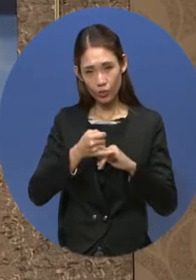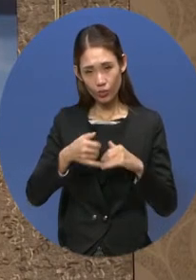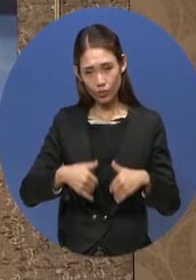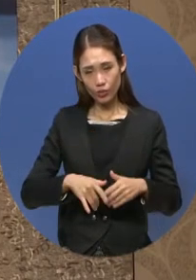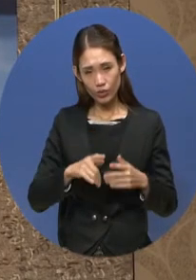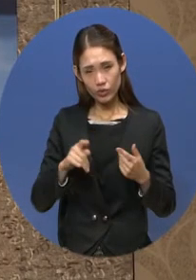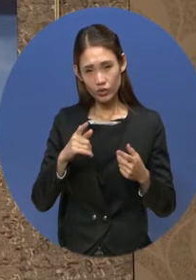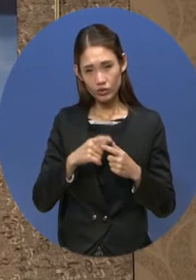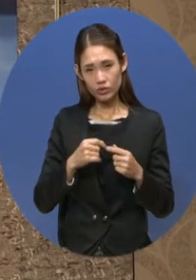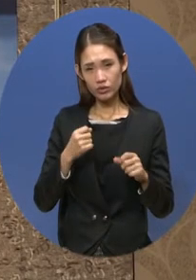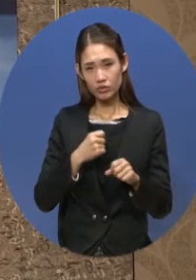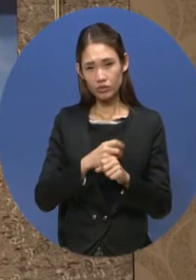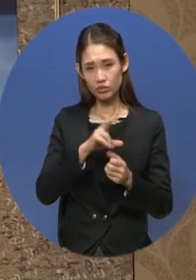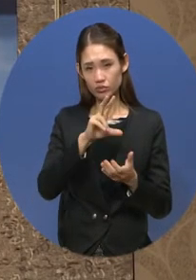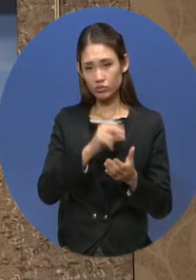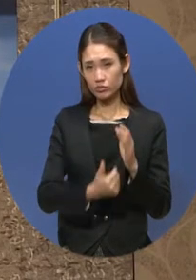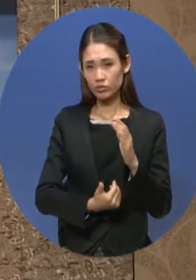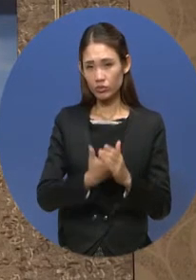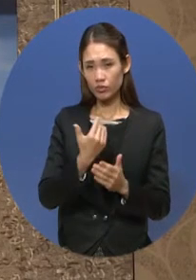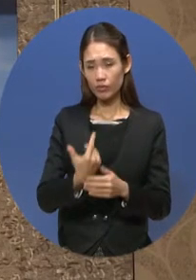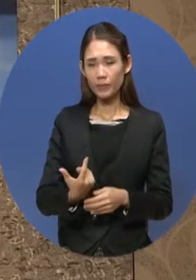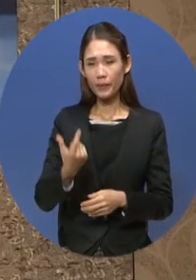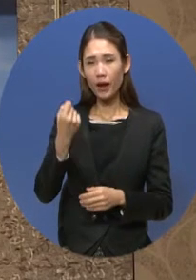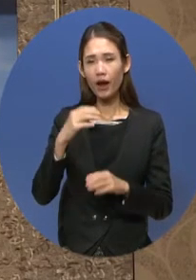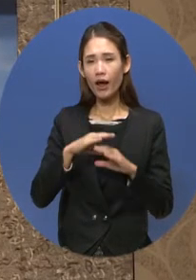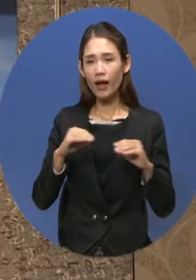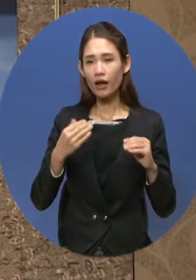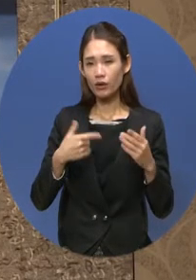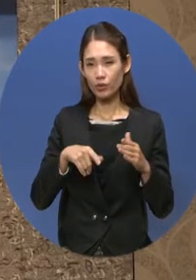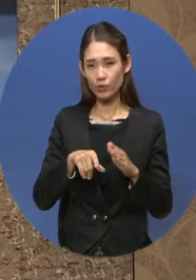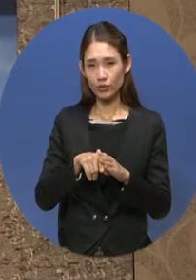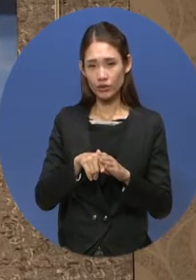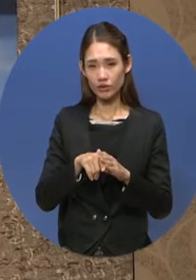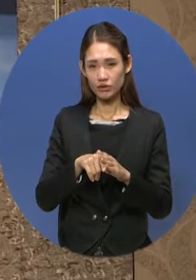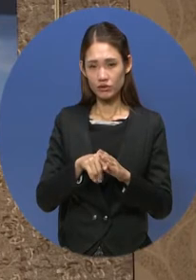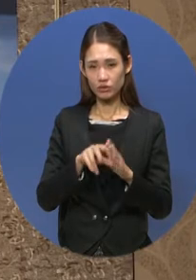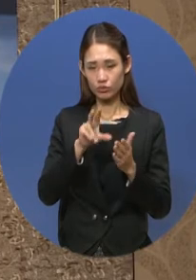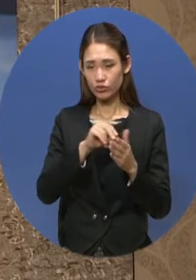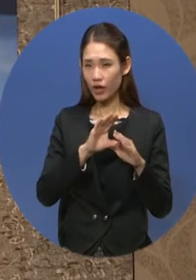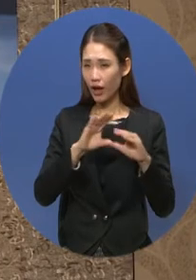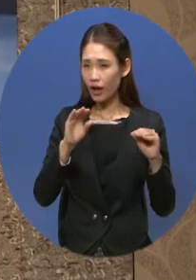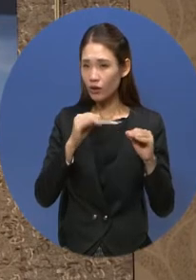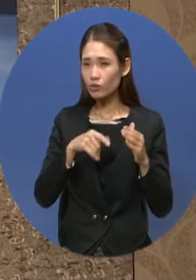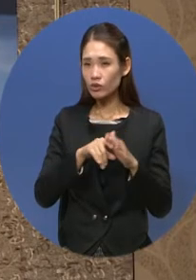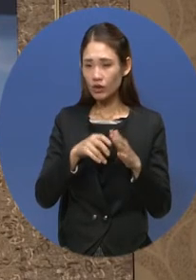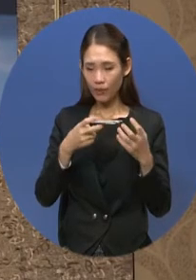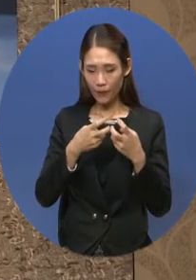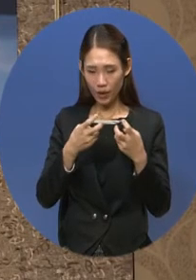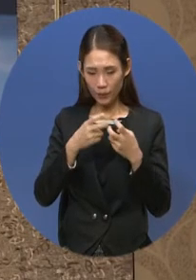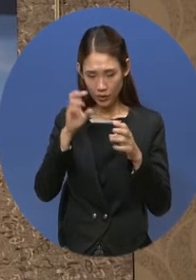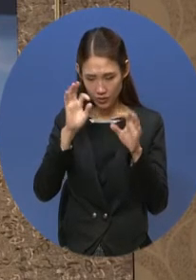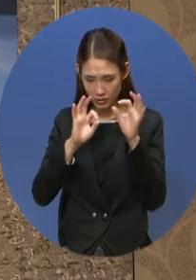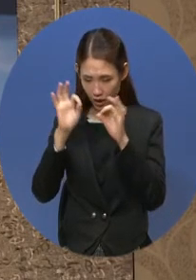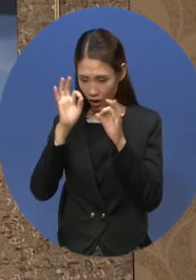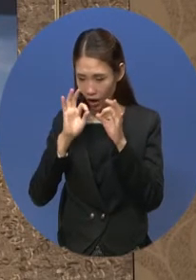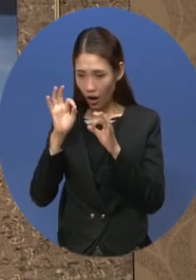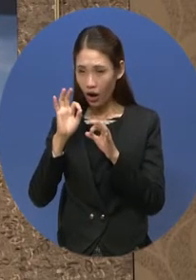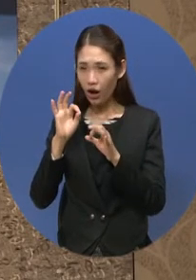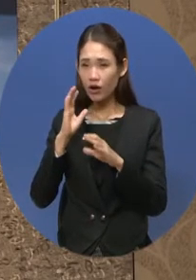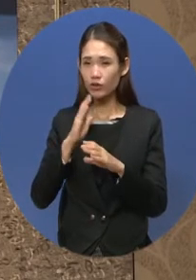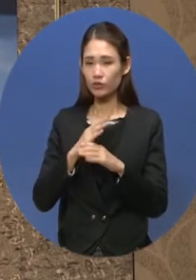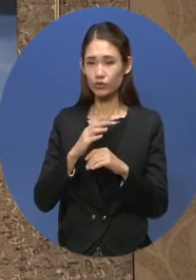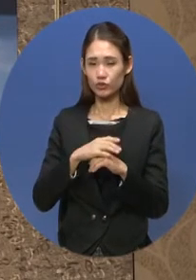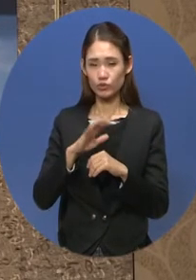취해서 그 방법이 빨리 해결이 될수 있도록, 그 문제가 해결이 될수 있도록 방법을 찾고 있고요. 요즘에는